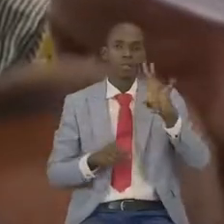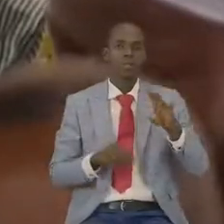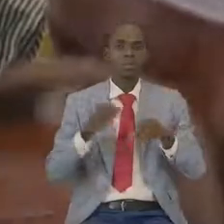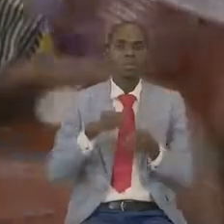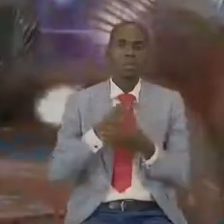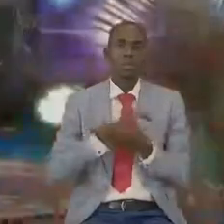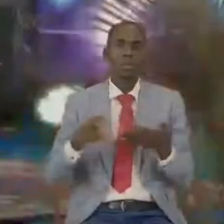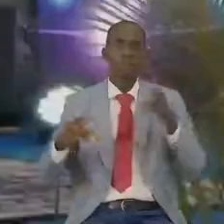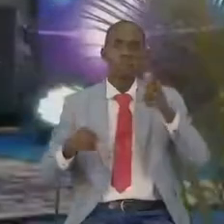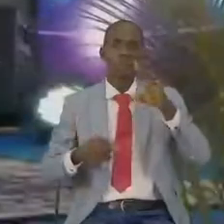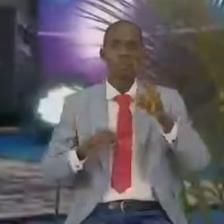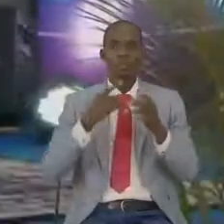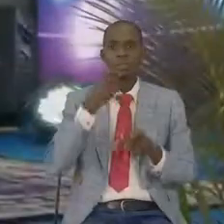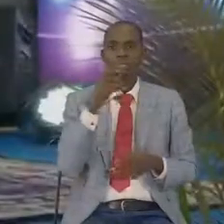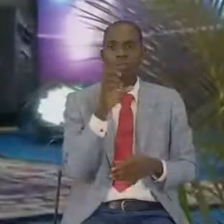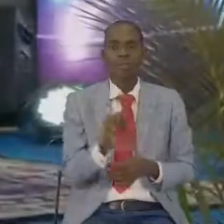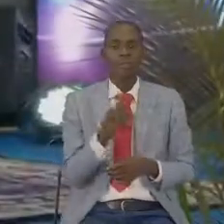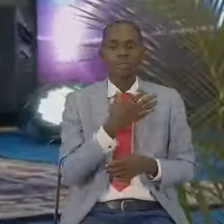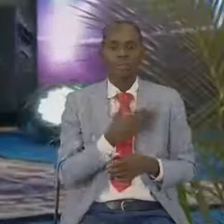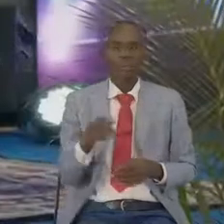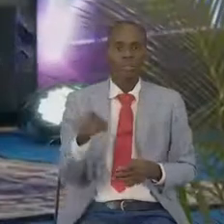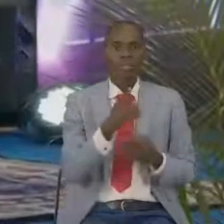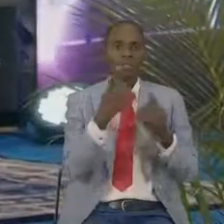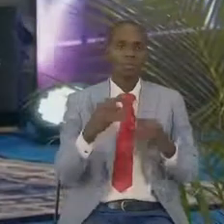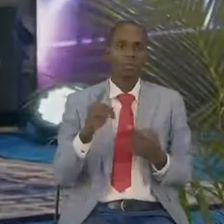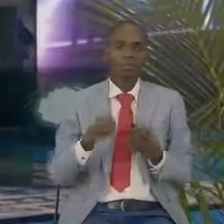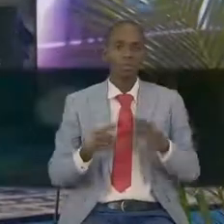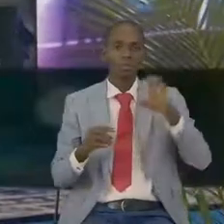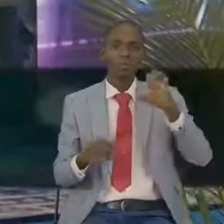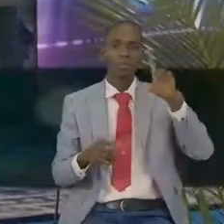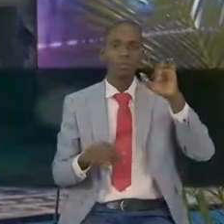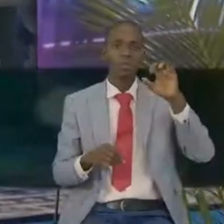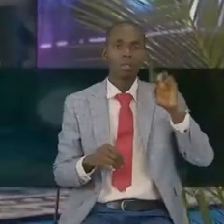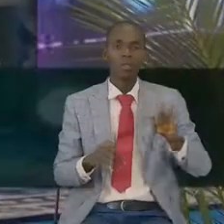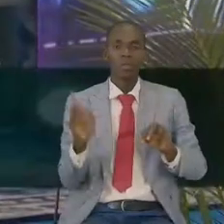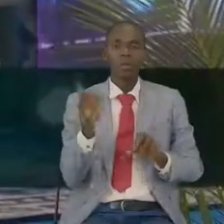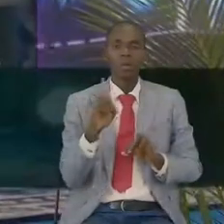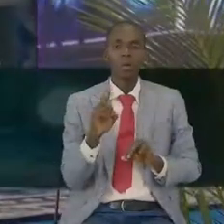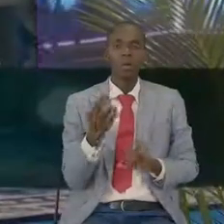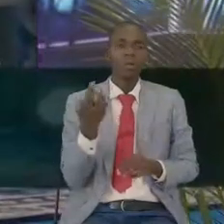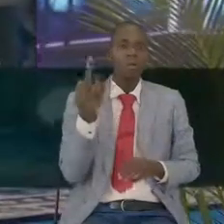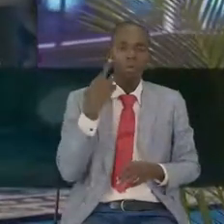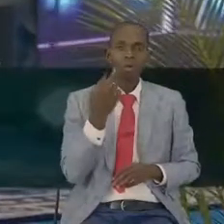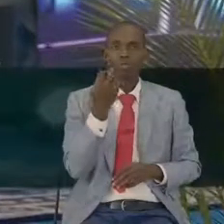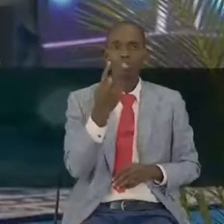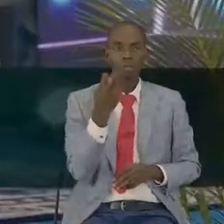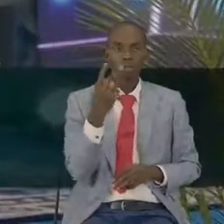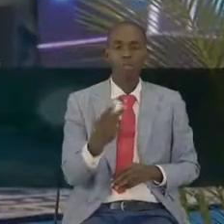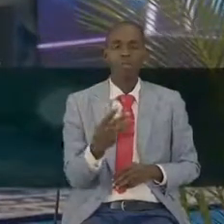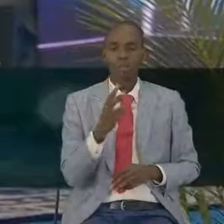verset 27, ils arrivèrent à Élim, où il y avait 12 sources d'eau. Vous